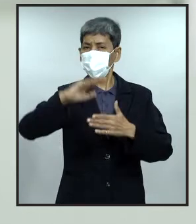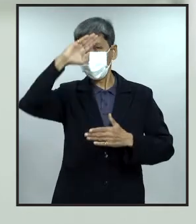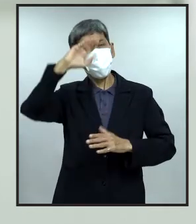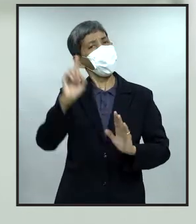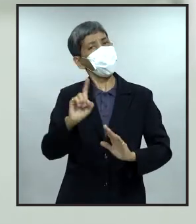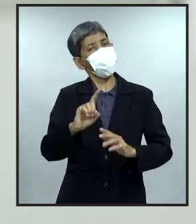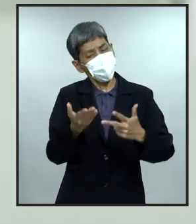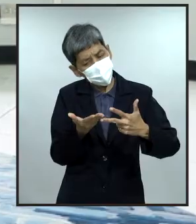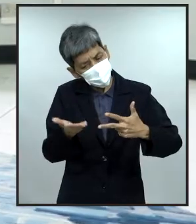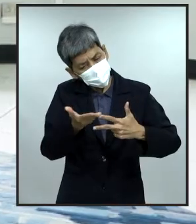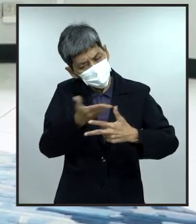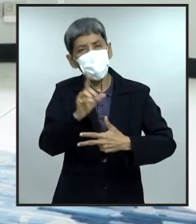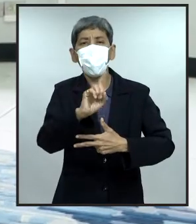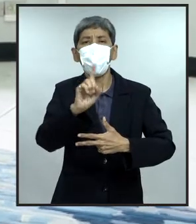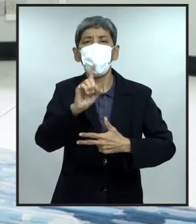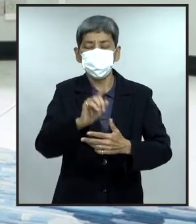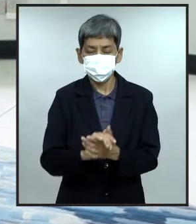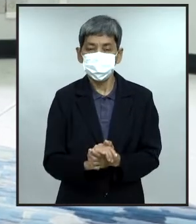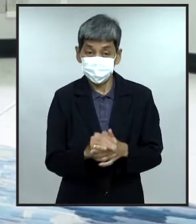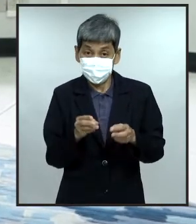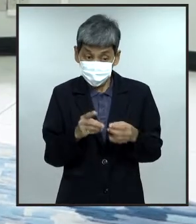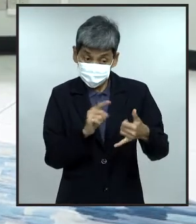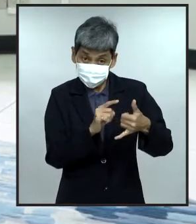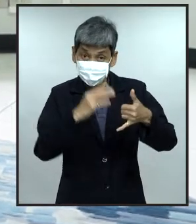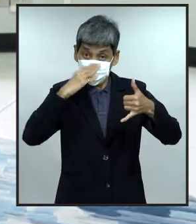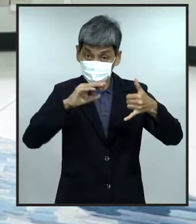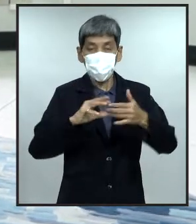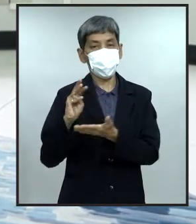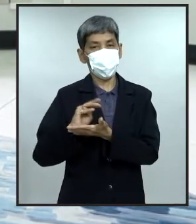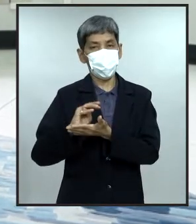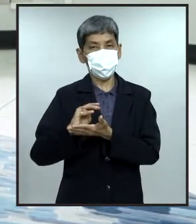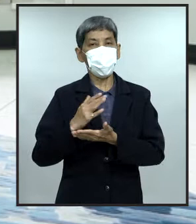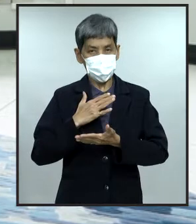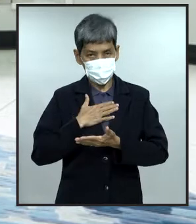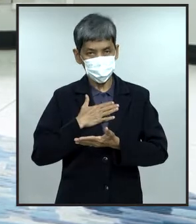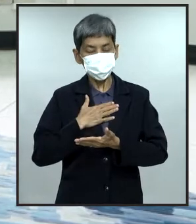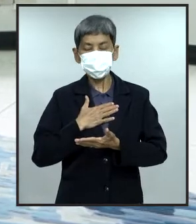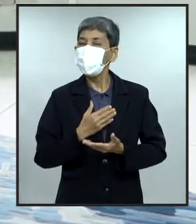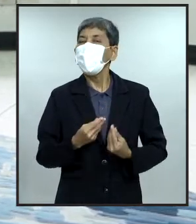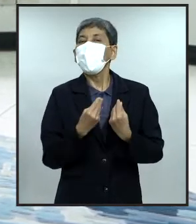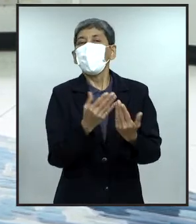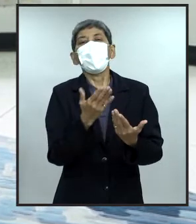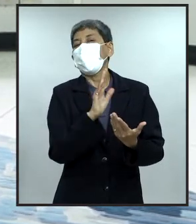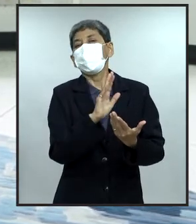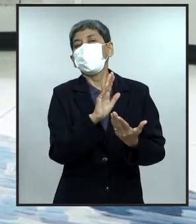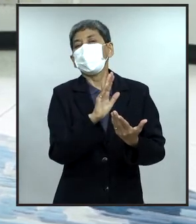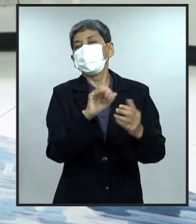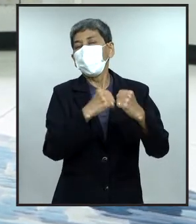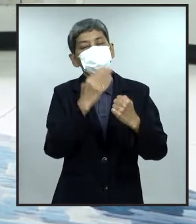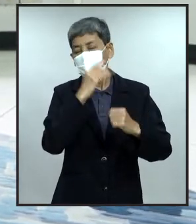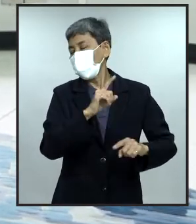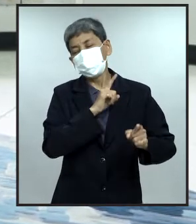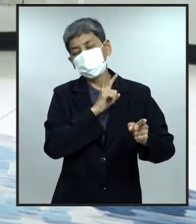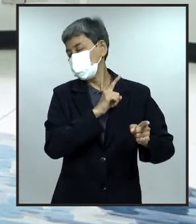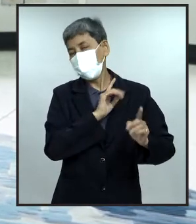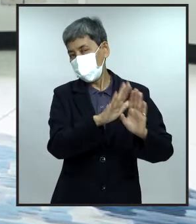ระดับไหนครับ เกณฑ์ที่จะคัดเลือกเนี่ยทางมูลนิธิเราก็ทิ้งให้กับทางสมาคม